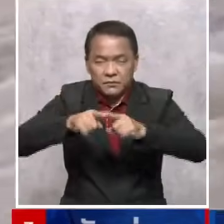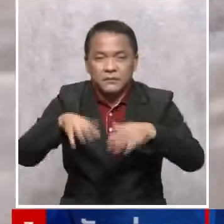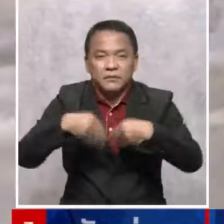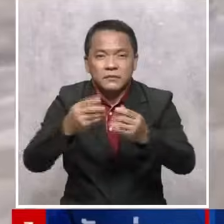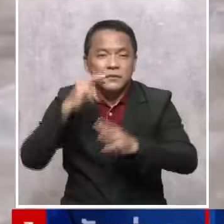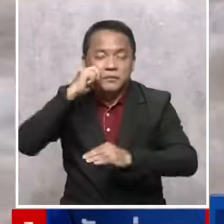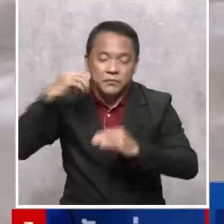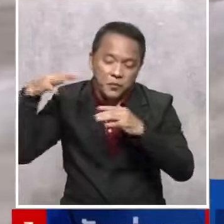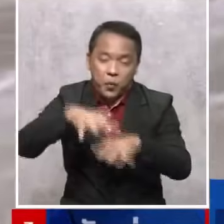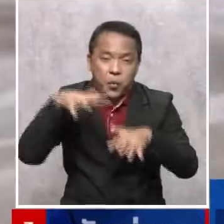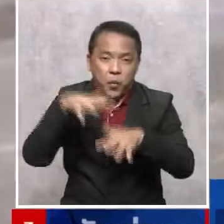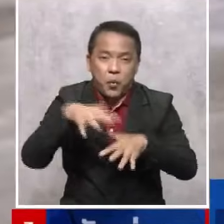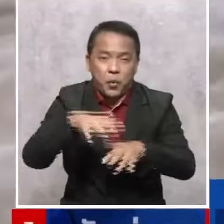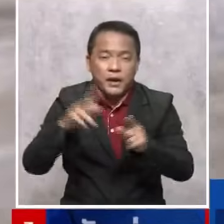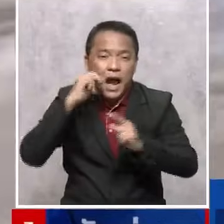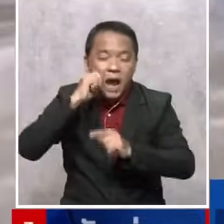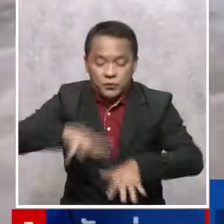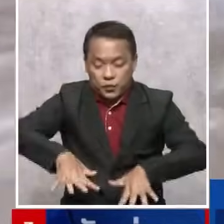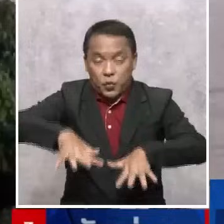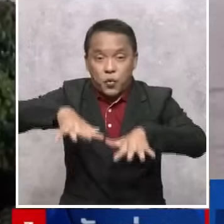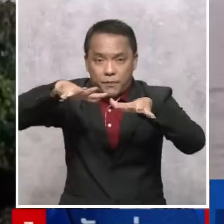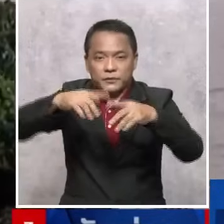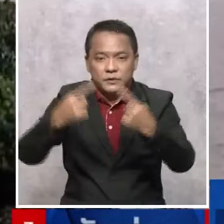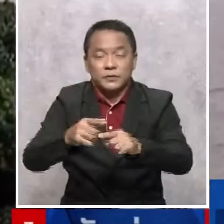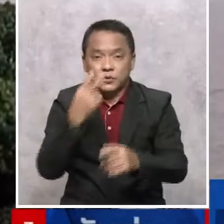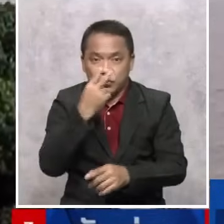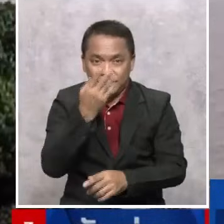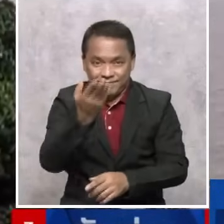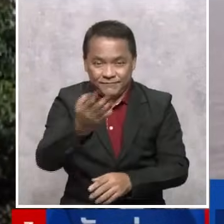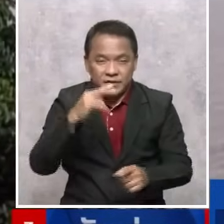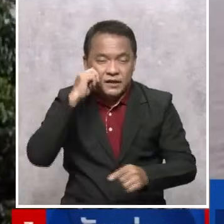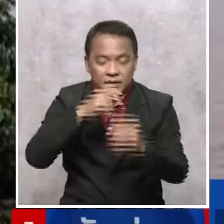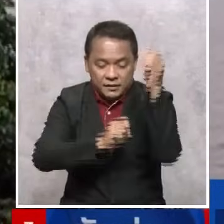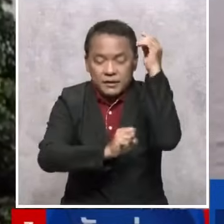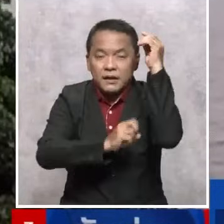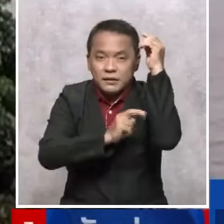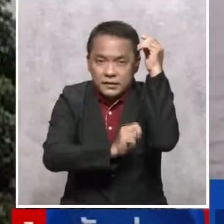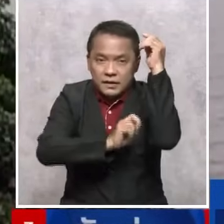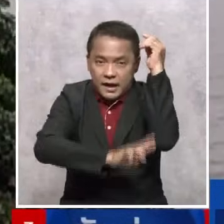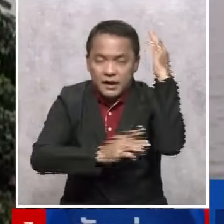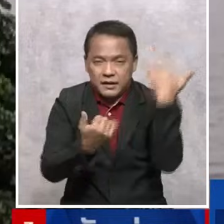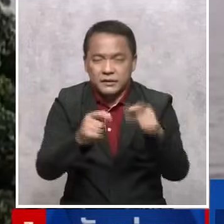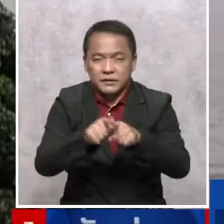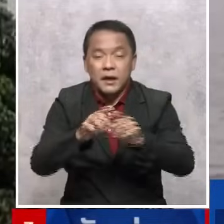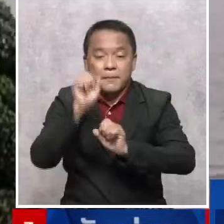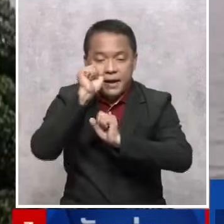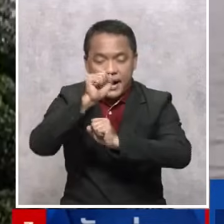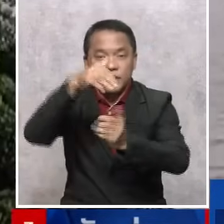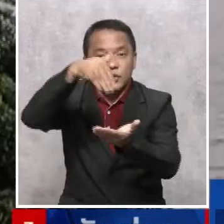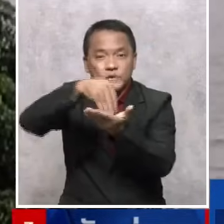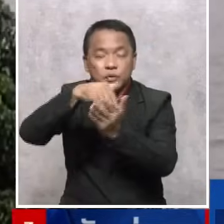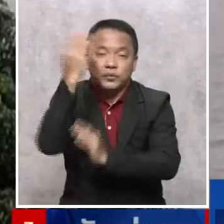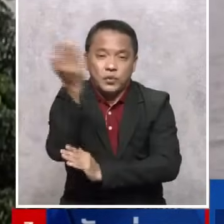ทำให้น้ำป่าไลลายหลากรวมไปถึงน้ำท่วมขังนะคะอย่างที่เห็นอยู่นี้คือนาราธิวาสค่ะหลังจากมีประกาศจากศูนย์